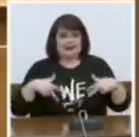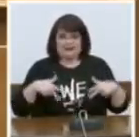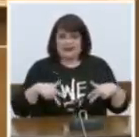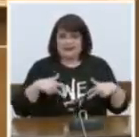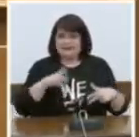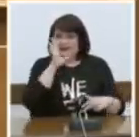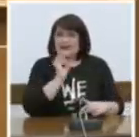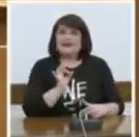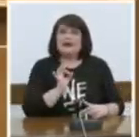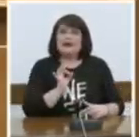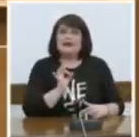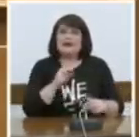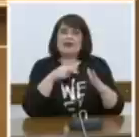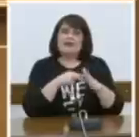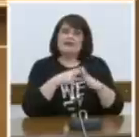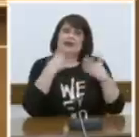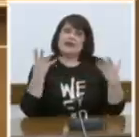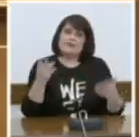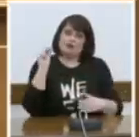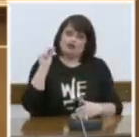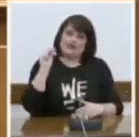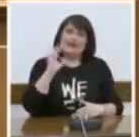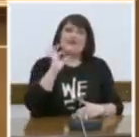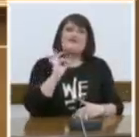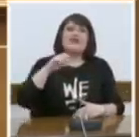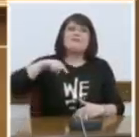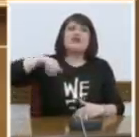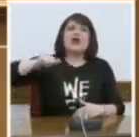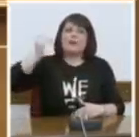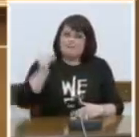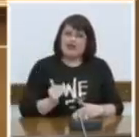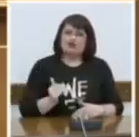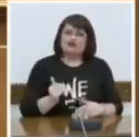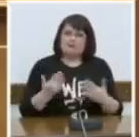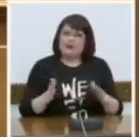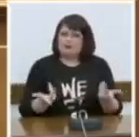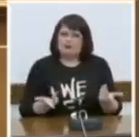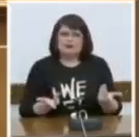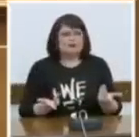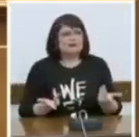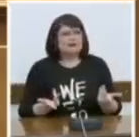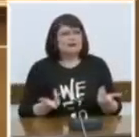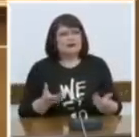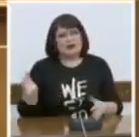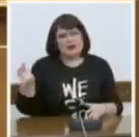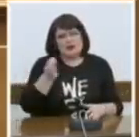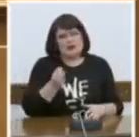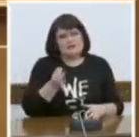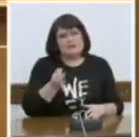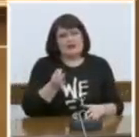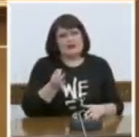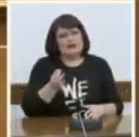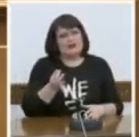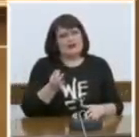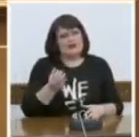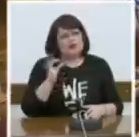πριν να λάβει την κυβέρνηση το 19, είχε υποσχεθεί μείωση του ΦΠΑ? Ψέμα είναι. Είχε πει ότι δεν θέλουν πολιτική επιδομάτων και θα μειώσουν